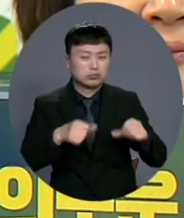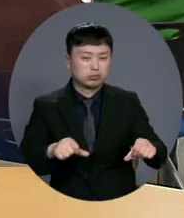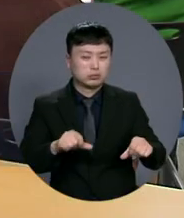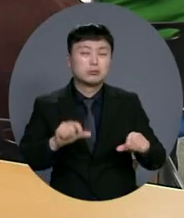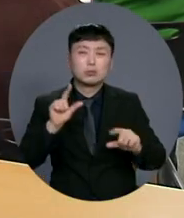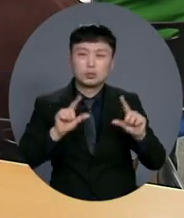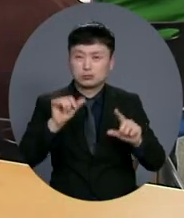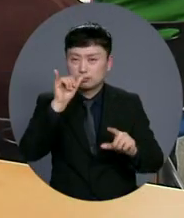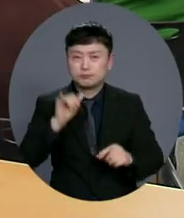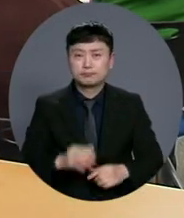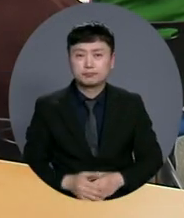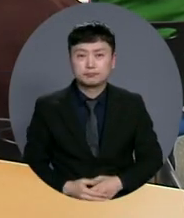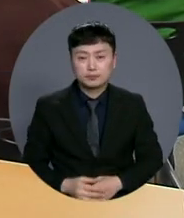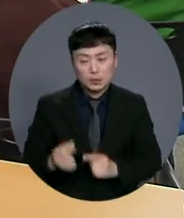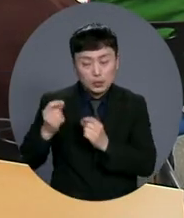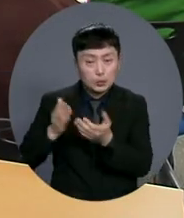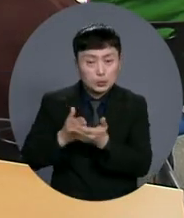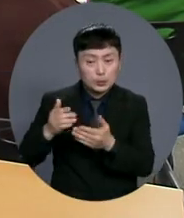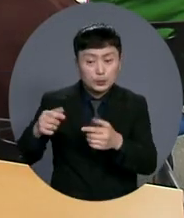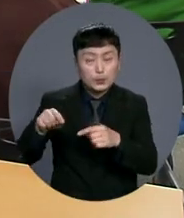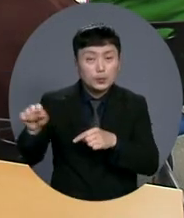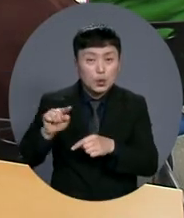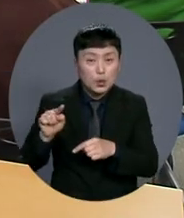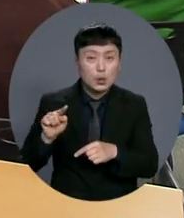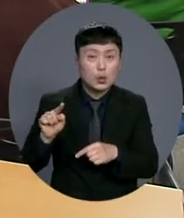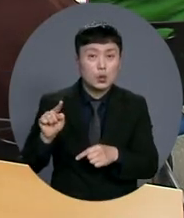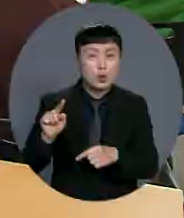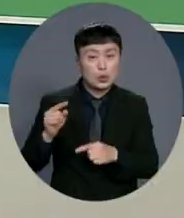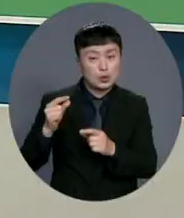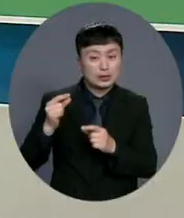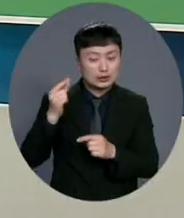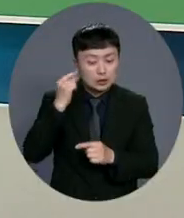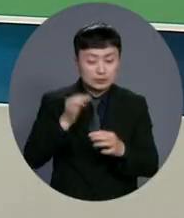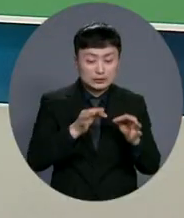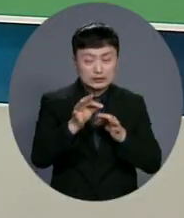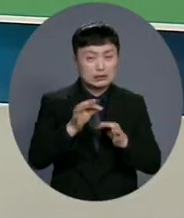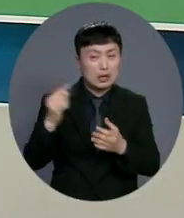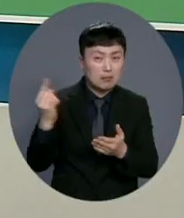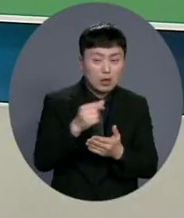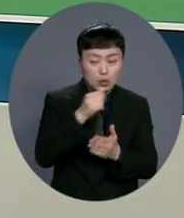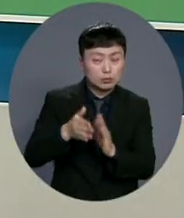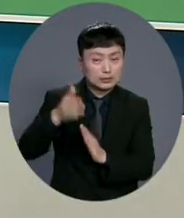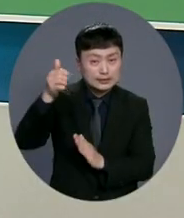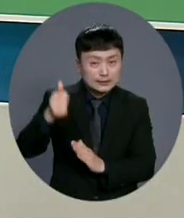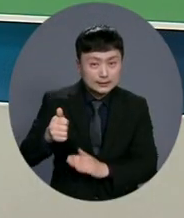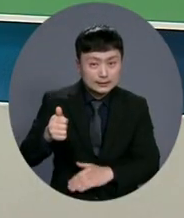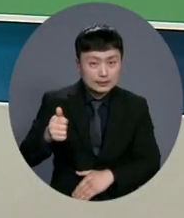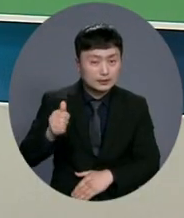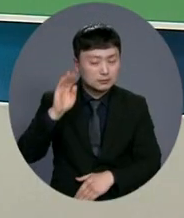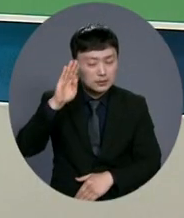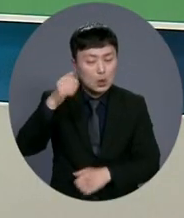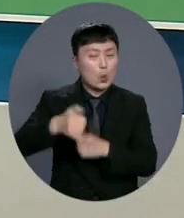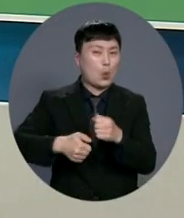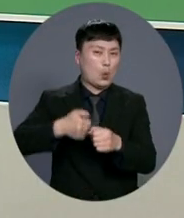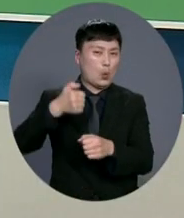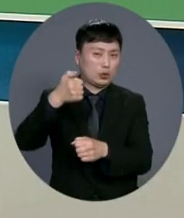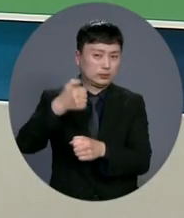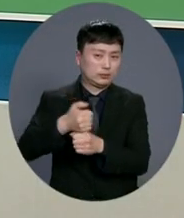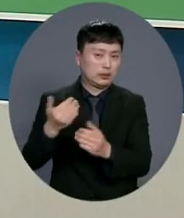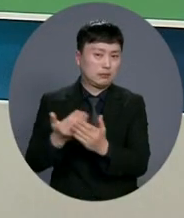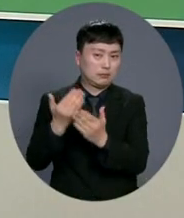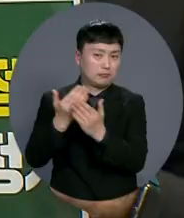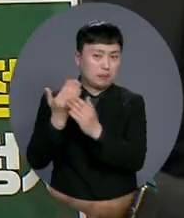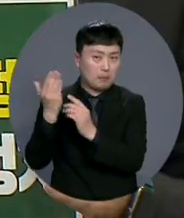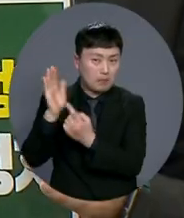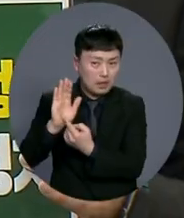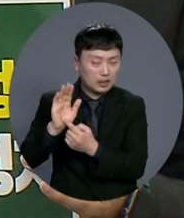있습니다. 보수 정당은 위기 때마다 서문시장을 방문하고 홍준표 대구시장이 미래 50년을 외치지만